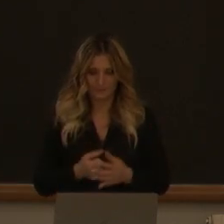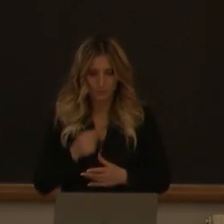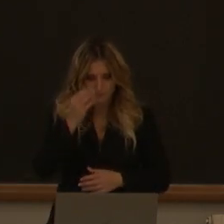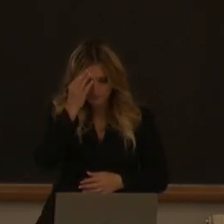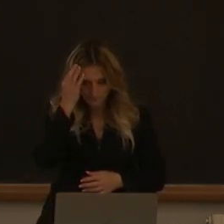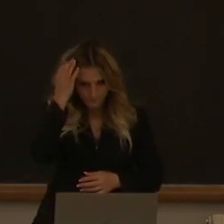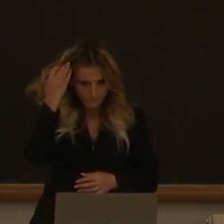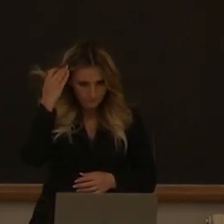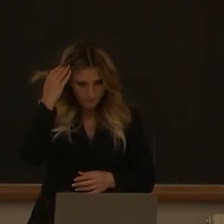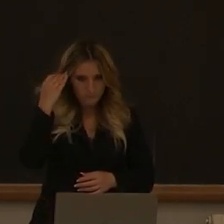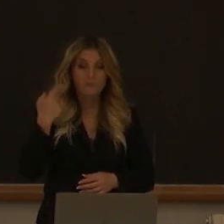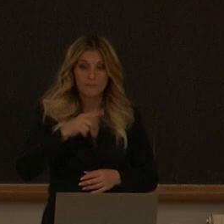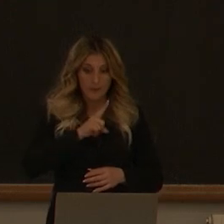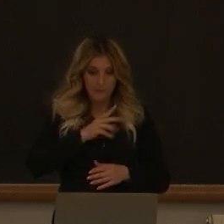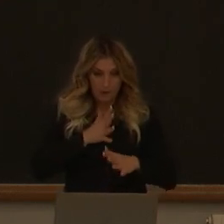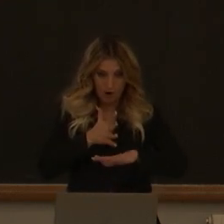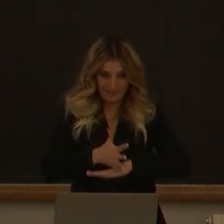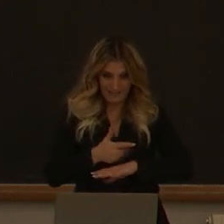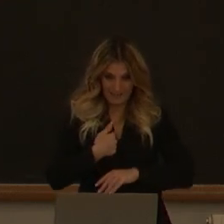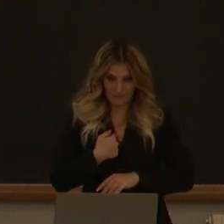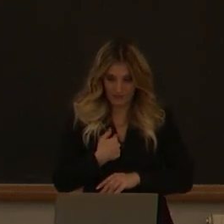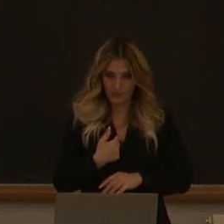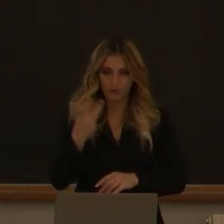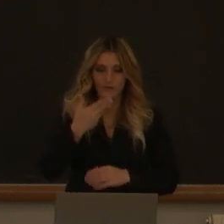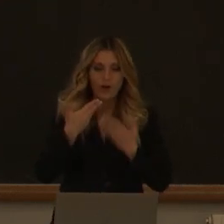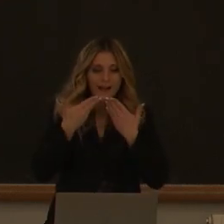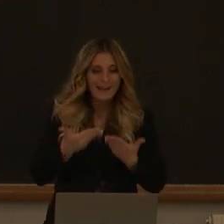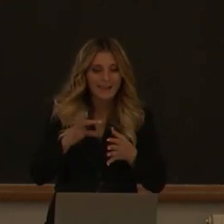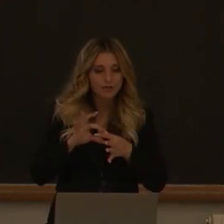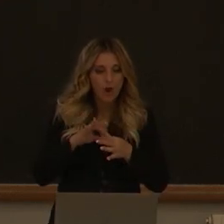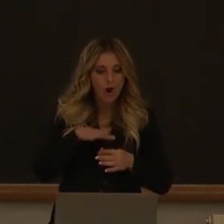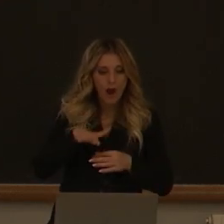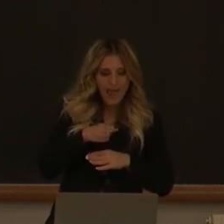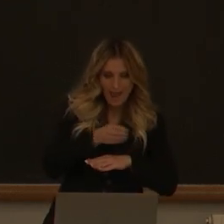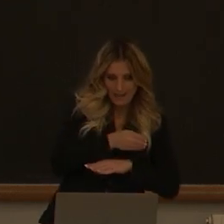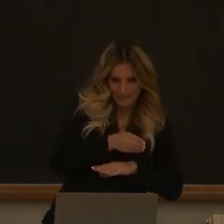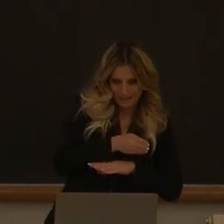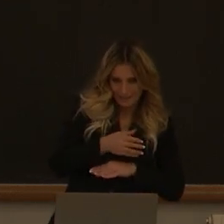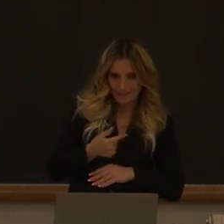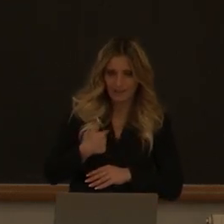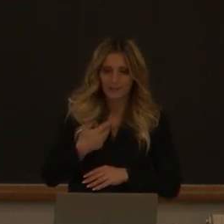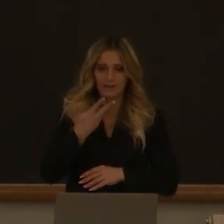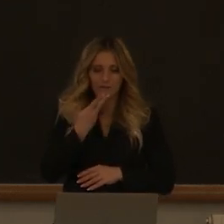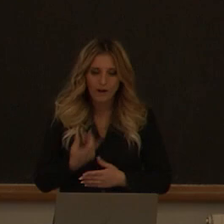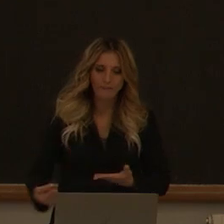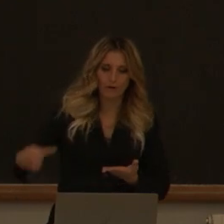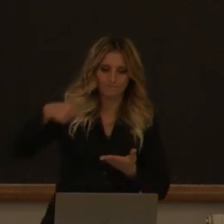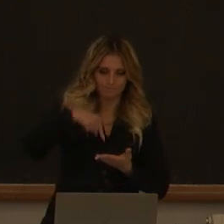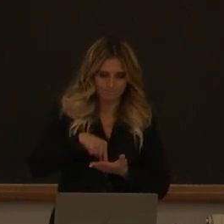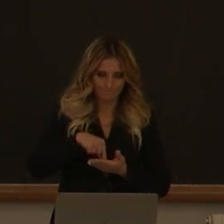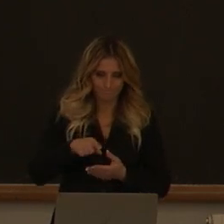Allora, il mio intervento ovviamente riprende, ringrazio i colleghi precedenti, perché riprende un po' quanto è stato